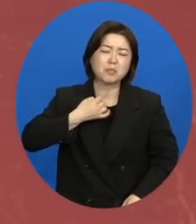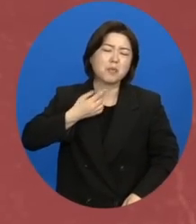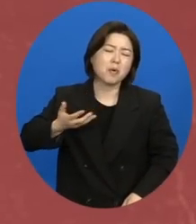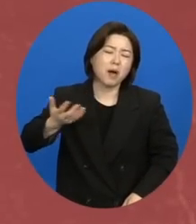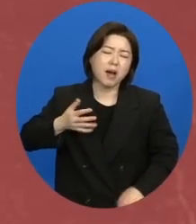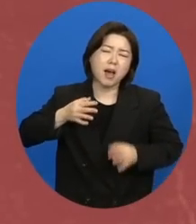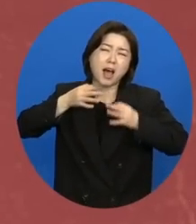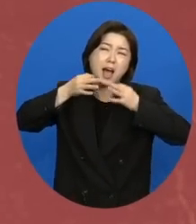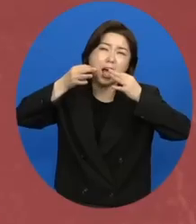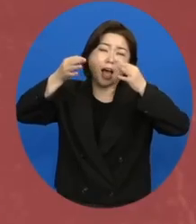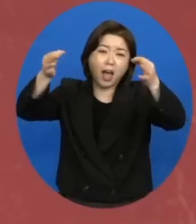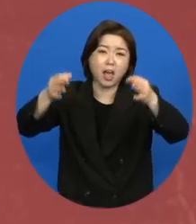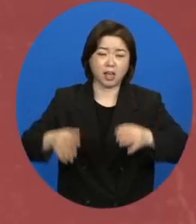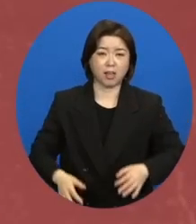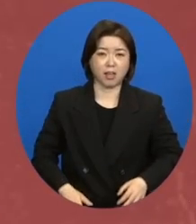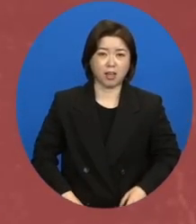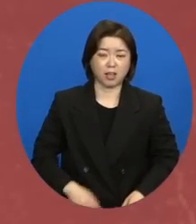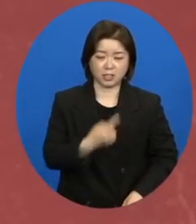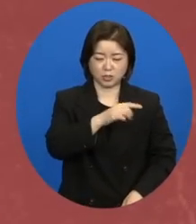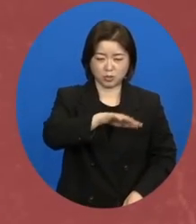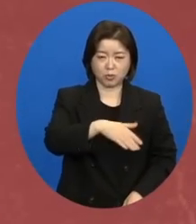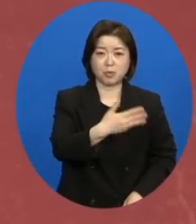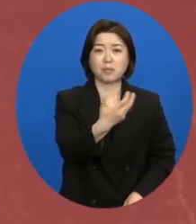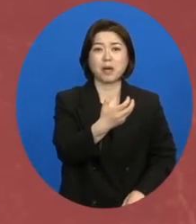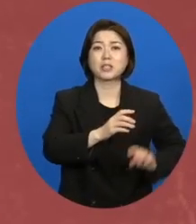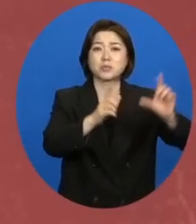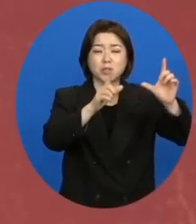그냥 80년대 기도해봤어요.